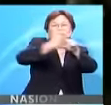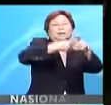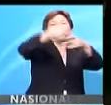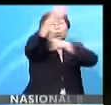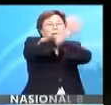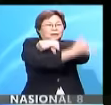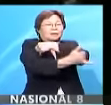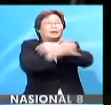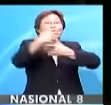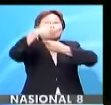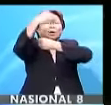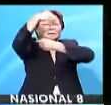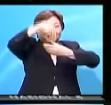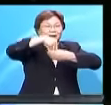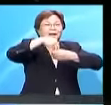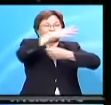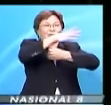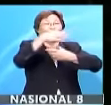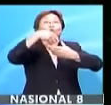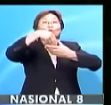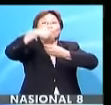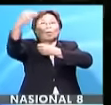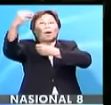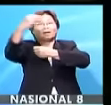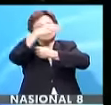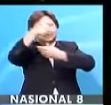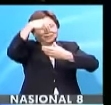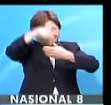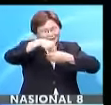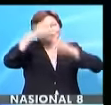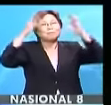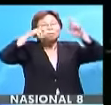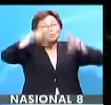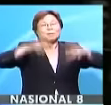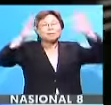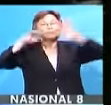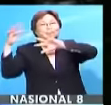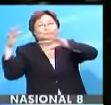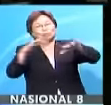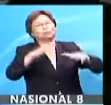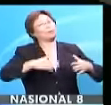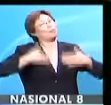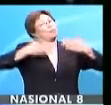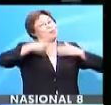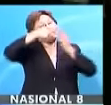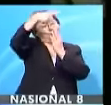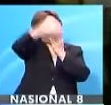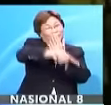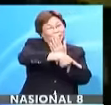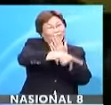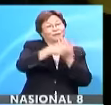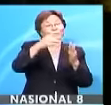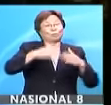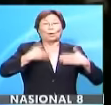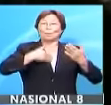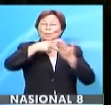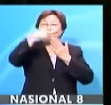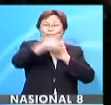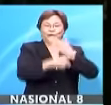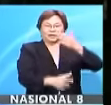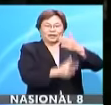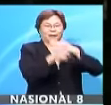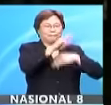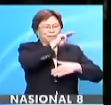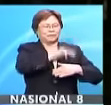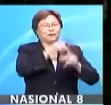dalam dan luar negara. Dan untuk makluman anda juga, hadir sama untuk memeriahkan lagi program ini pada malam ini, iaitu Timbalan